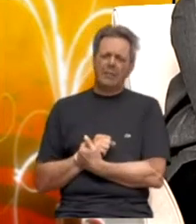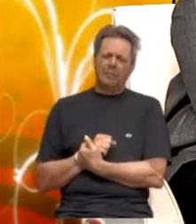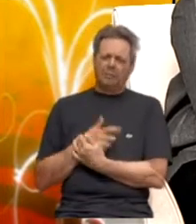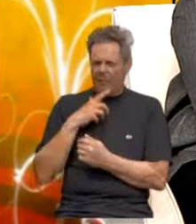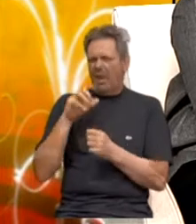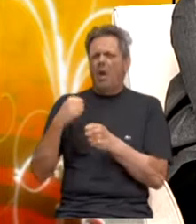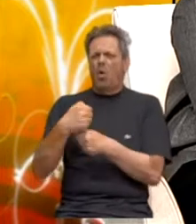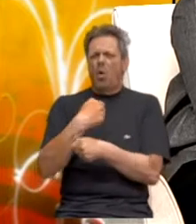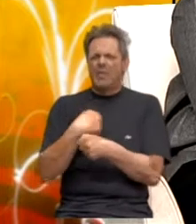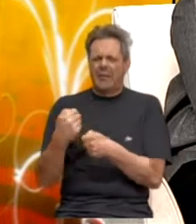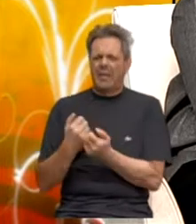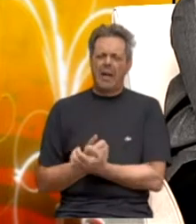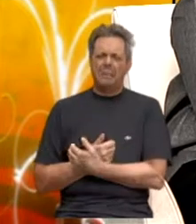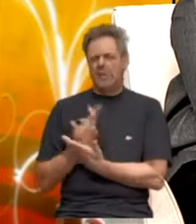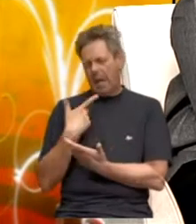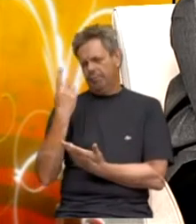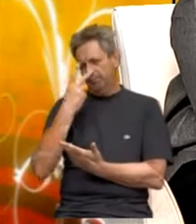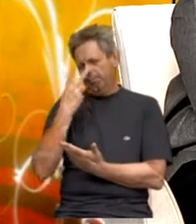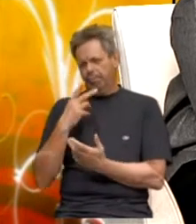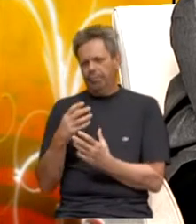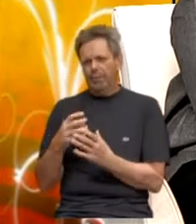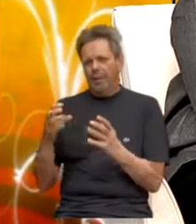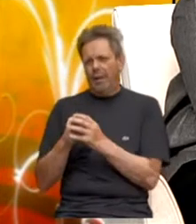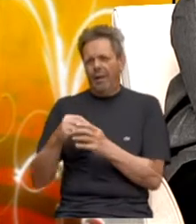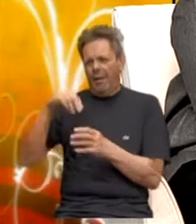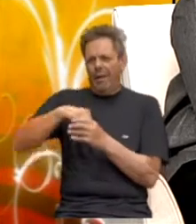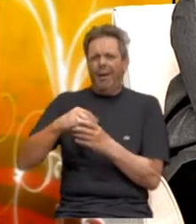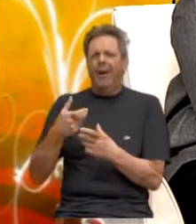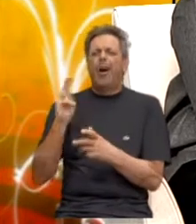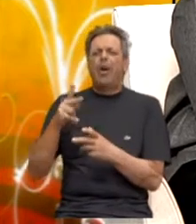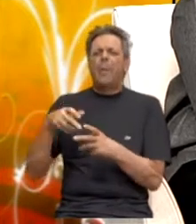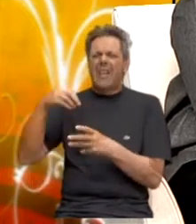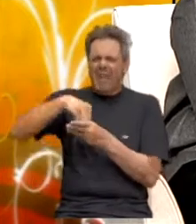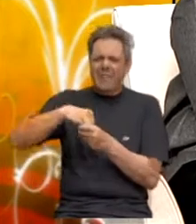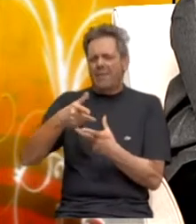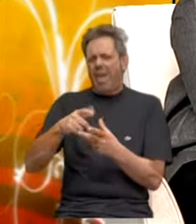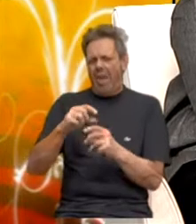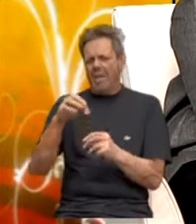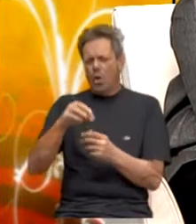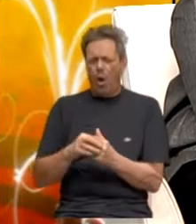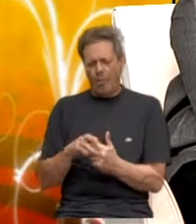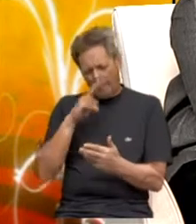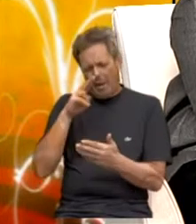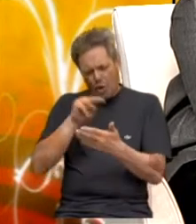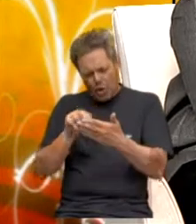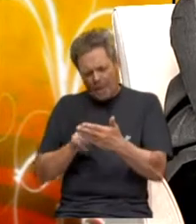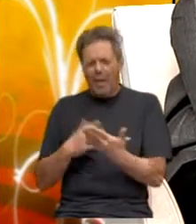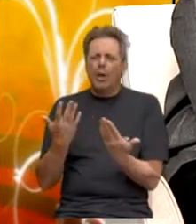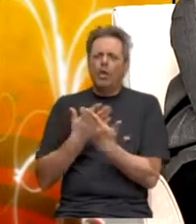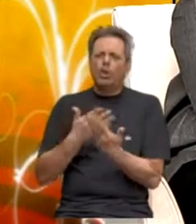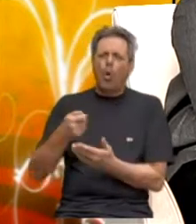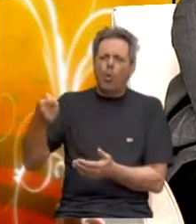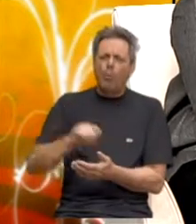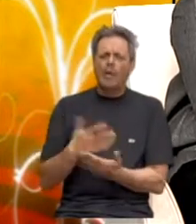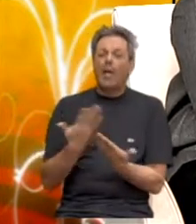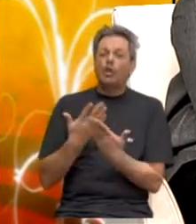konzervirani, jer se kao konzerva često koristi sol. Dakle, čitajte deklaracije i pazite